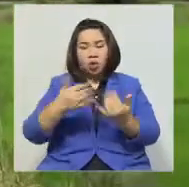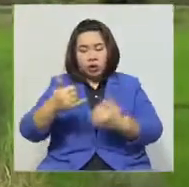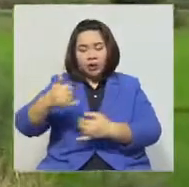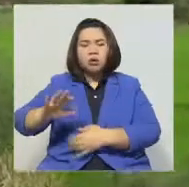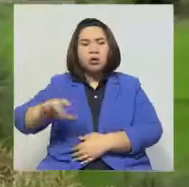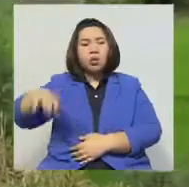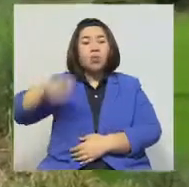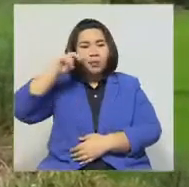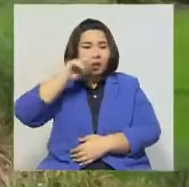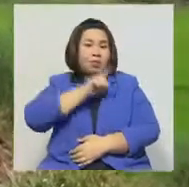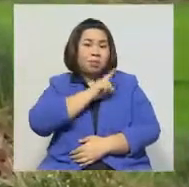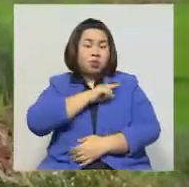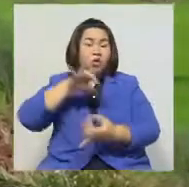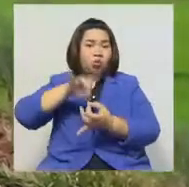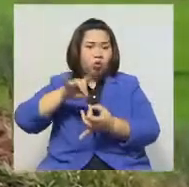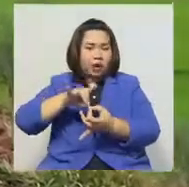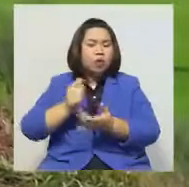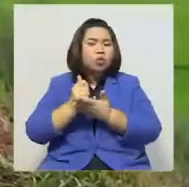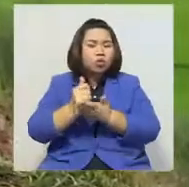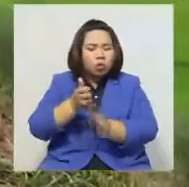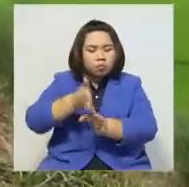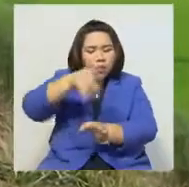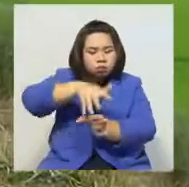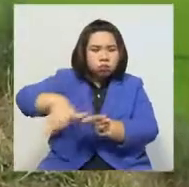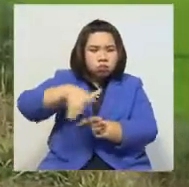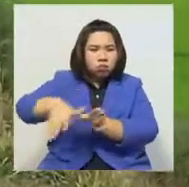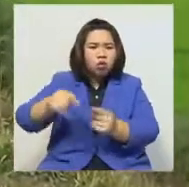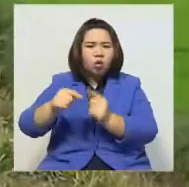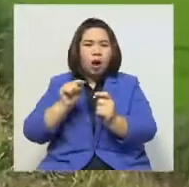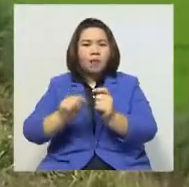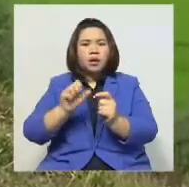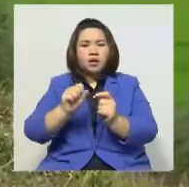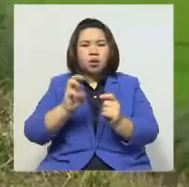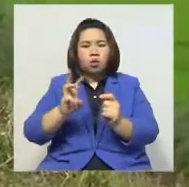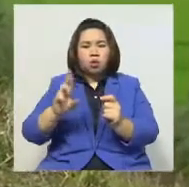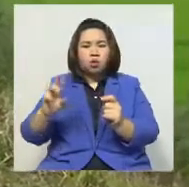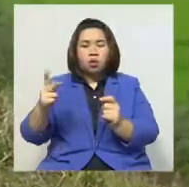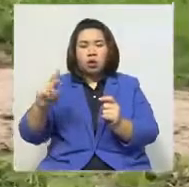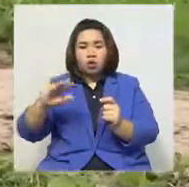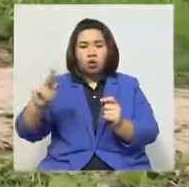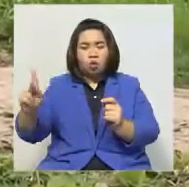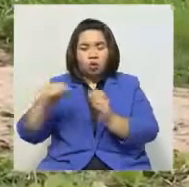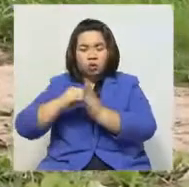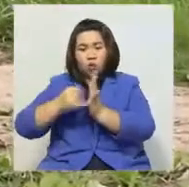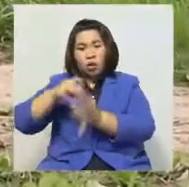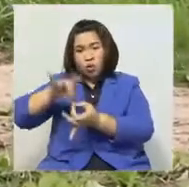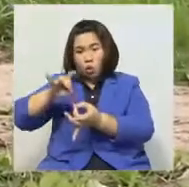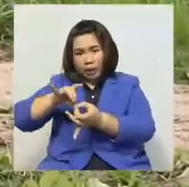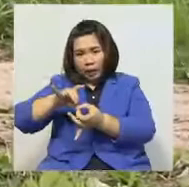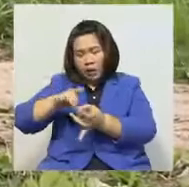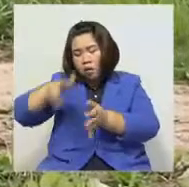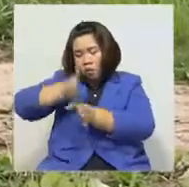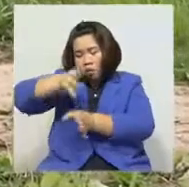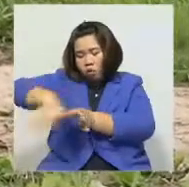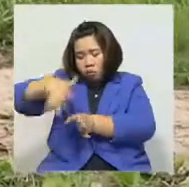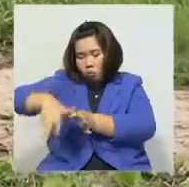ขทัยได้เร่งระบายน้ำบริเวณประตูระบายน้ำหาดสะพานจันทร์อำเภอสวรรคโลกจังหวัดสุโขทัยเพื่อรอรับมวลน้ำจากจังหวัดพะเยาและจังหวัด